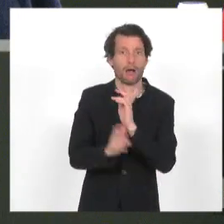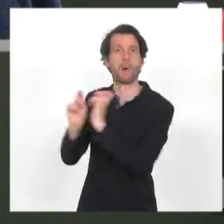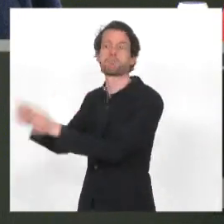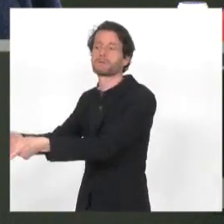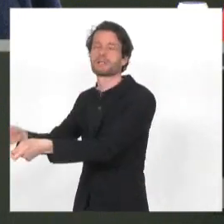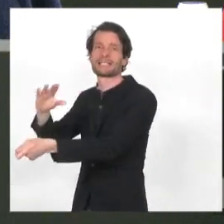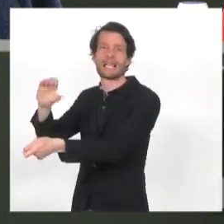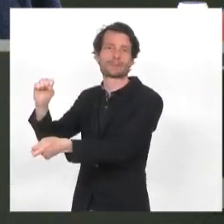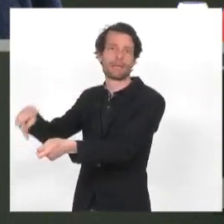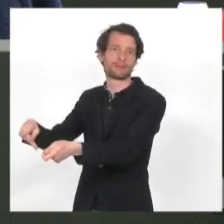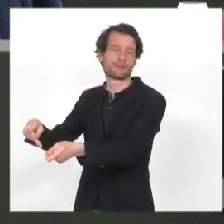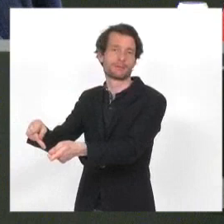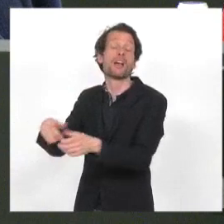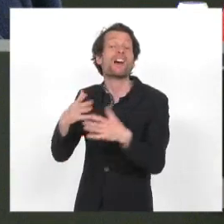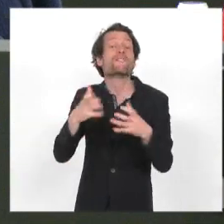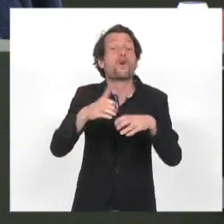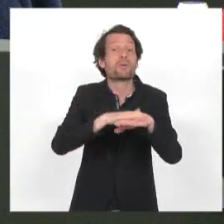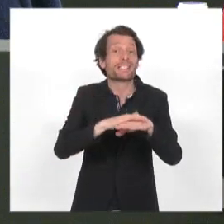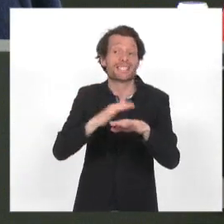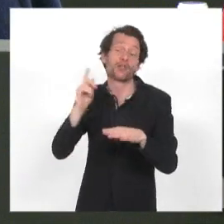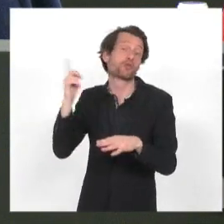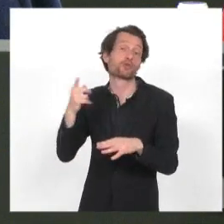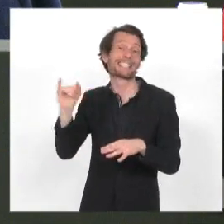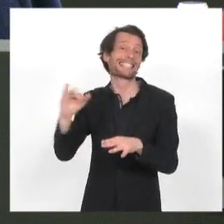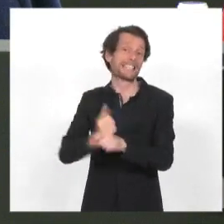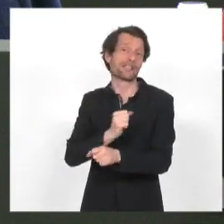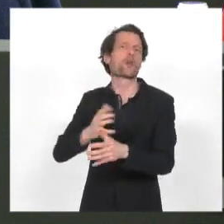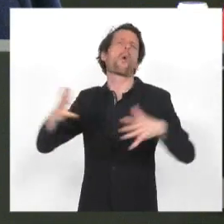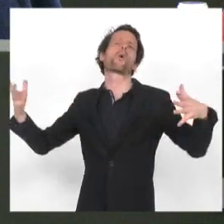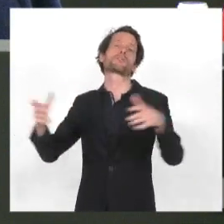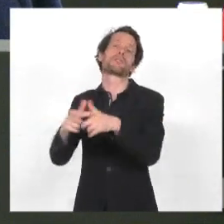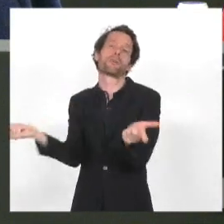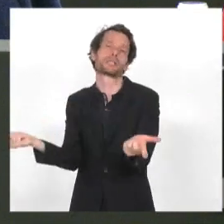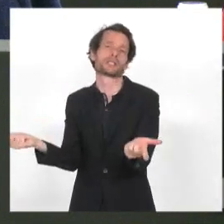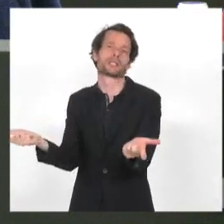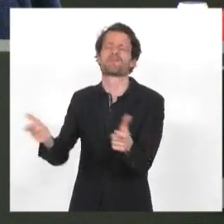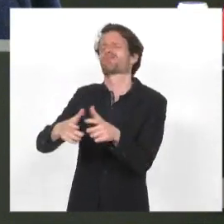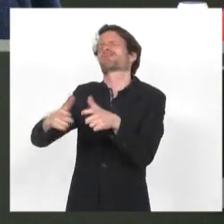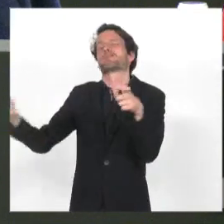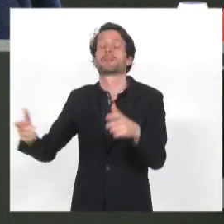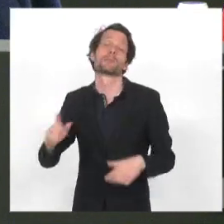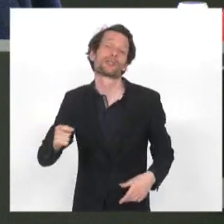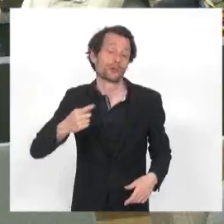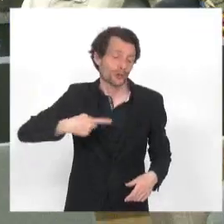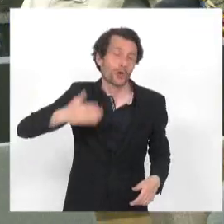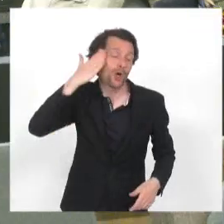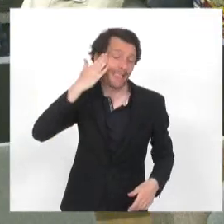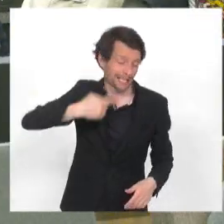les multinationales qui gagnent. Vous connaissez notre constance sur le sujet, et bien sûr, nous voterons contre cette délibération.